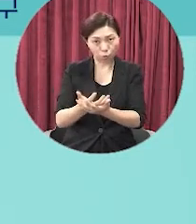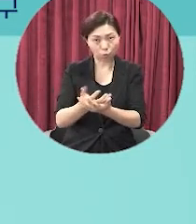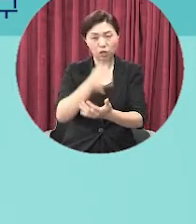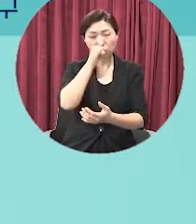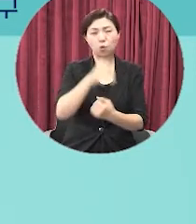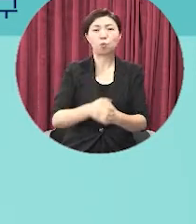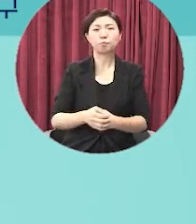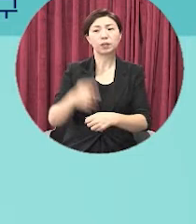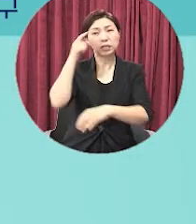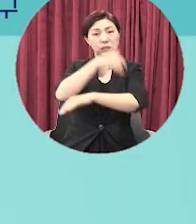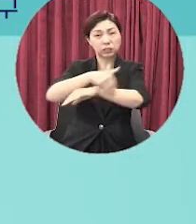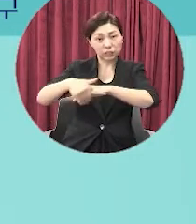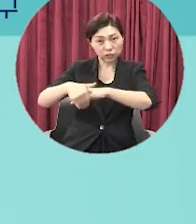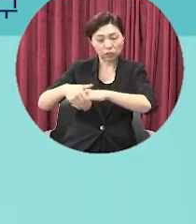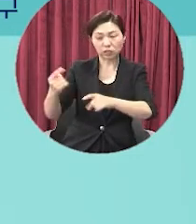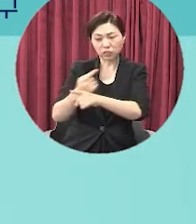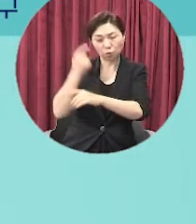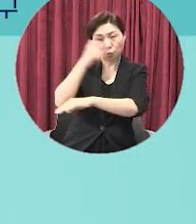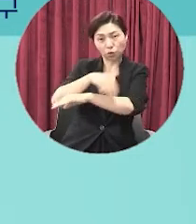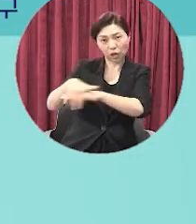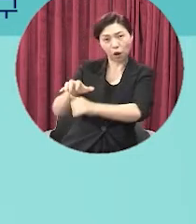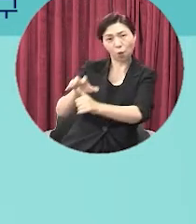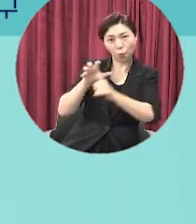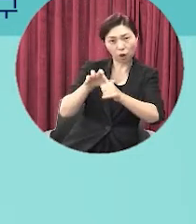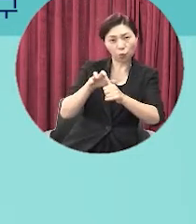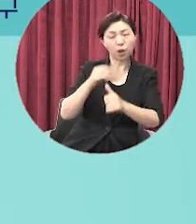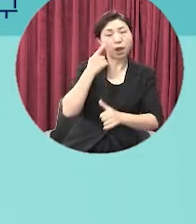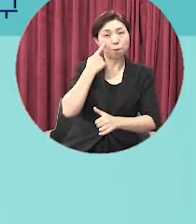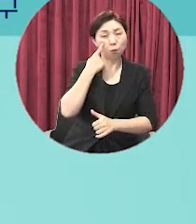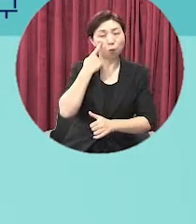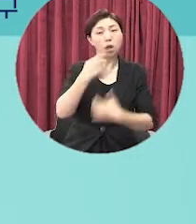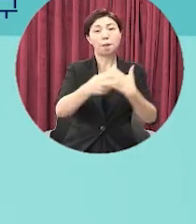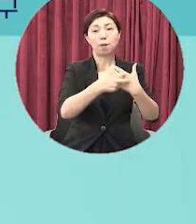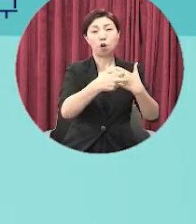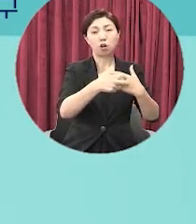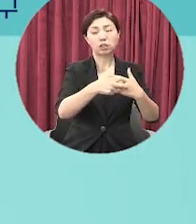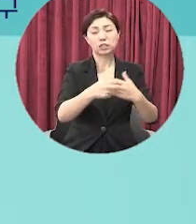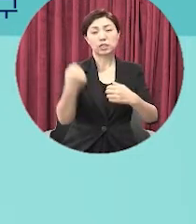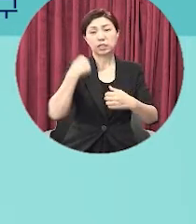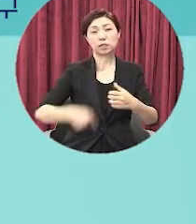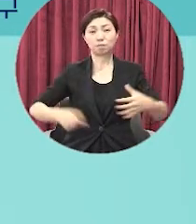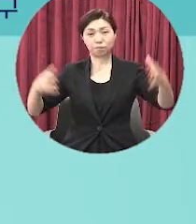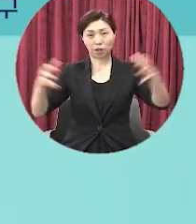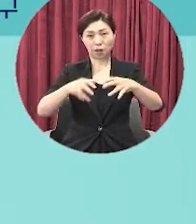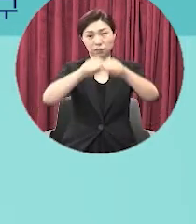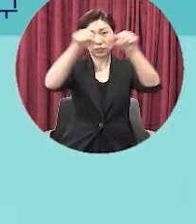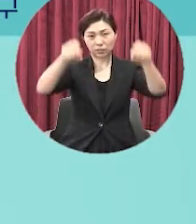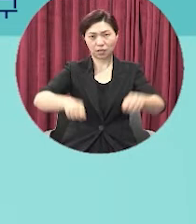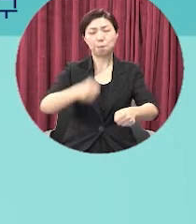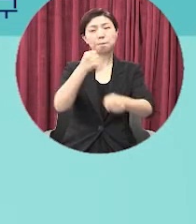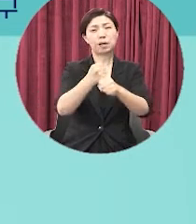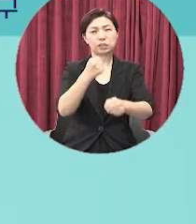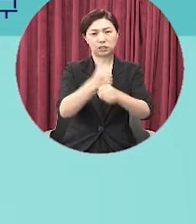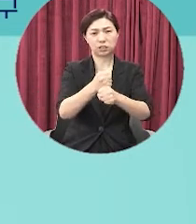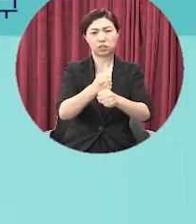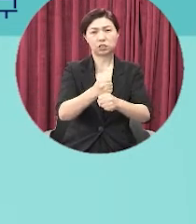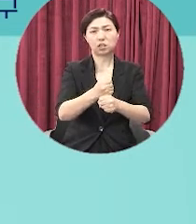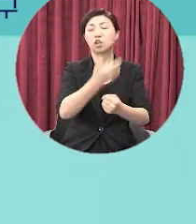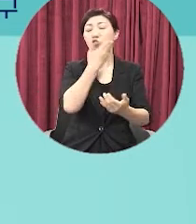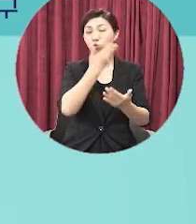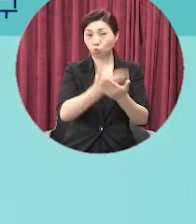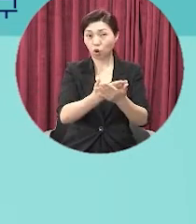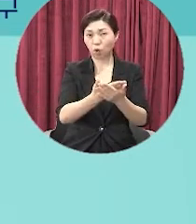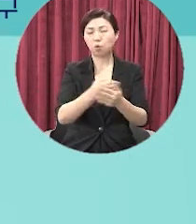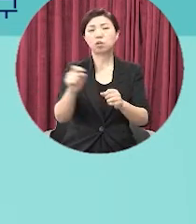반영 제 하류 이래 위 퇴 으레 협력체계를 보유하는 이런 일을 서비스를 어 제공할 수 있겠으며